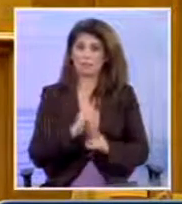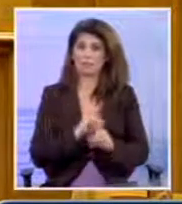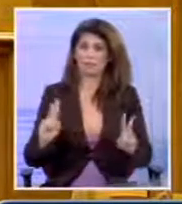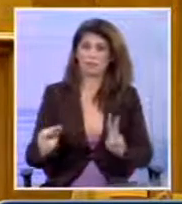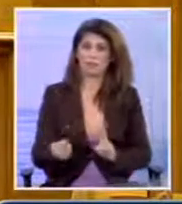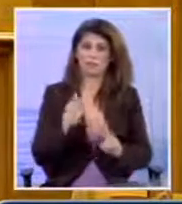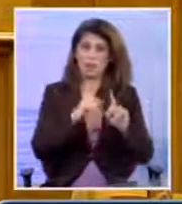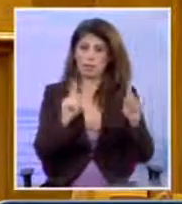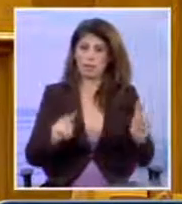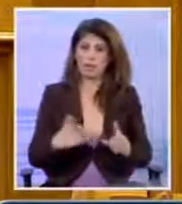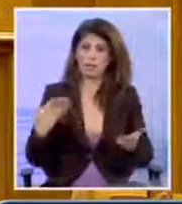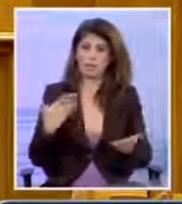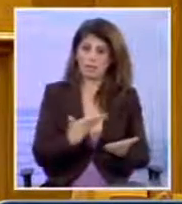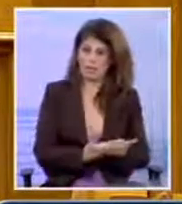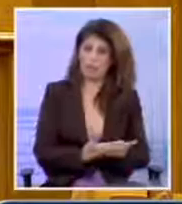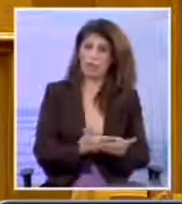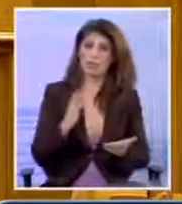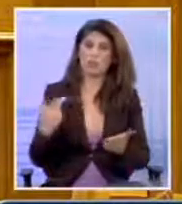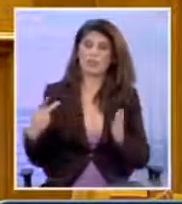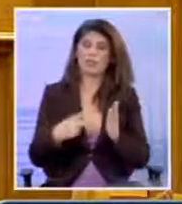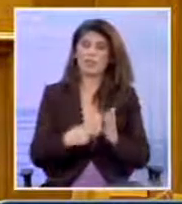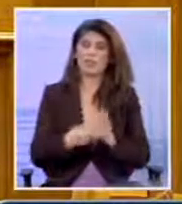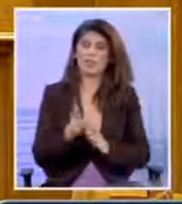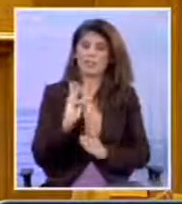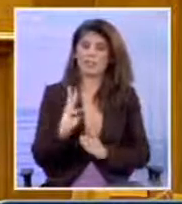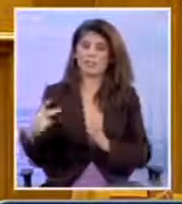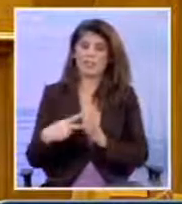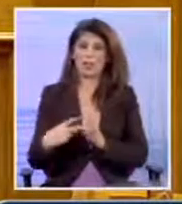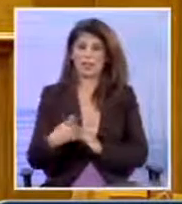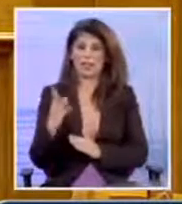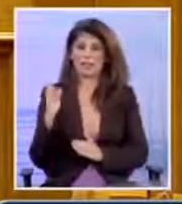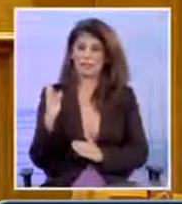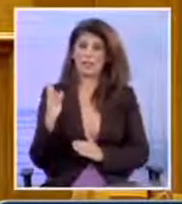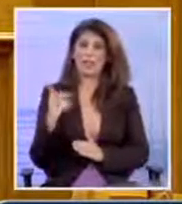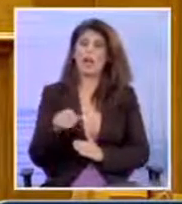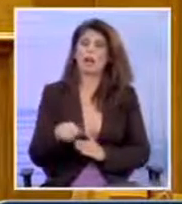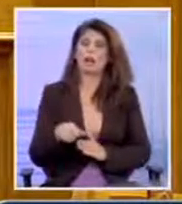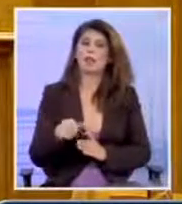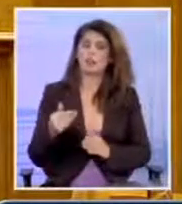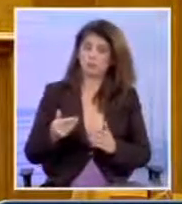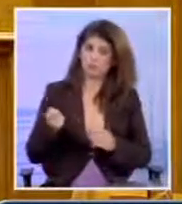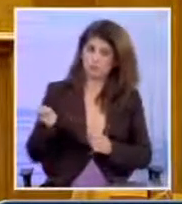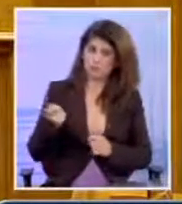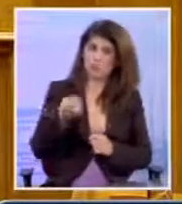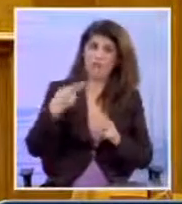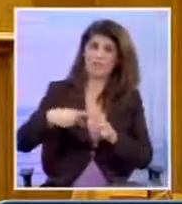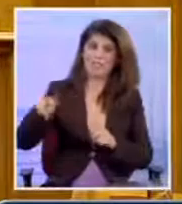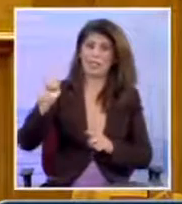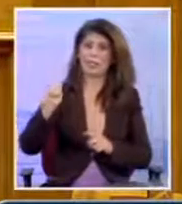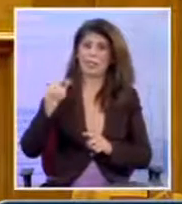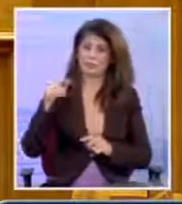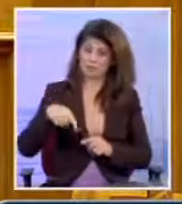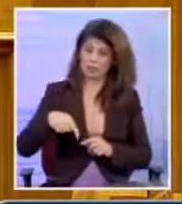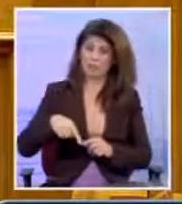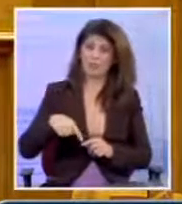προκύπτει το πίνακα που θα καταθέσουμε ότι 2013 με 2014 τα ληξιπρόθεσμα αυξηθήκαν σε εκείνες